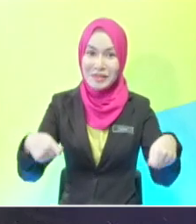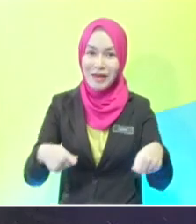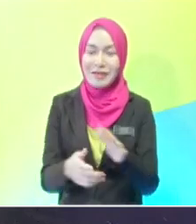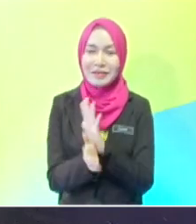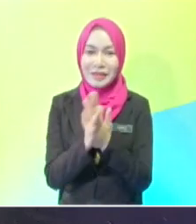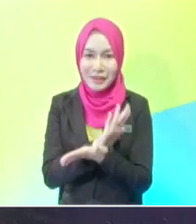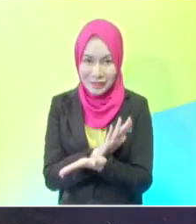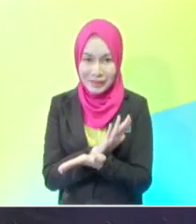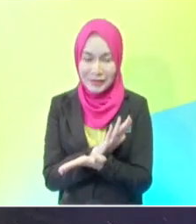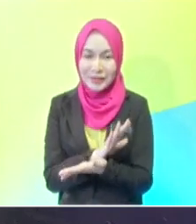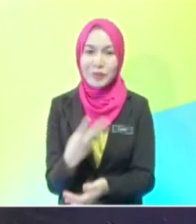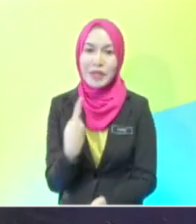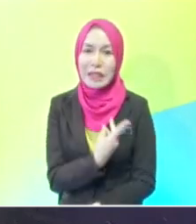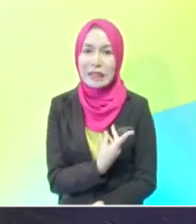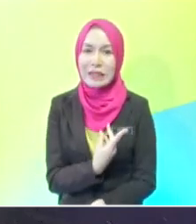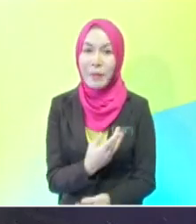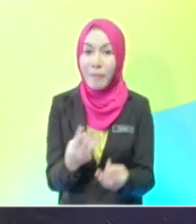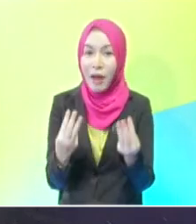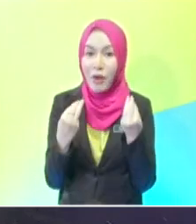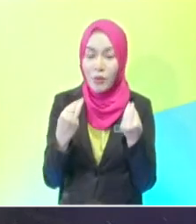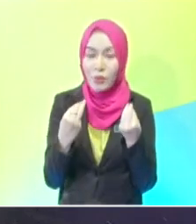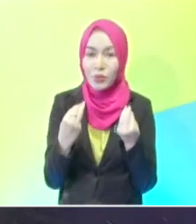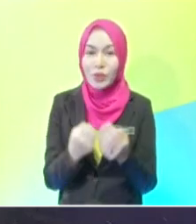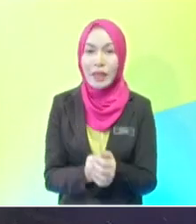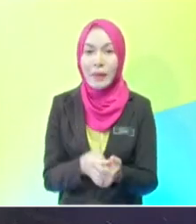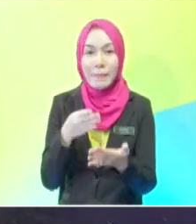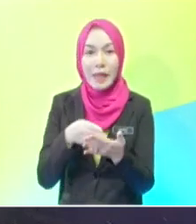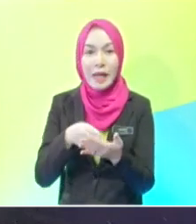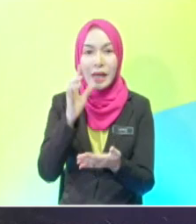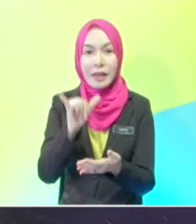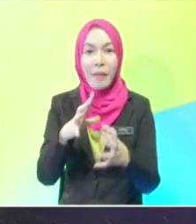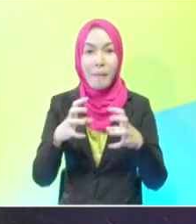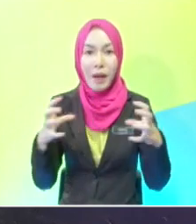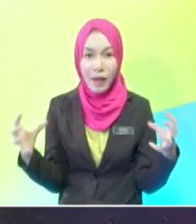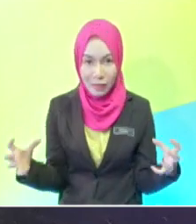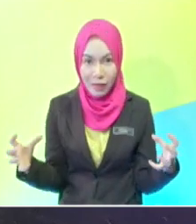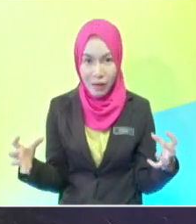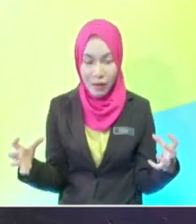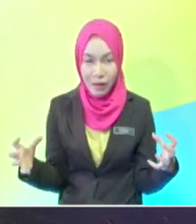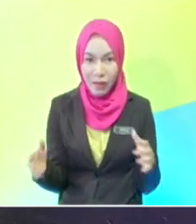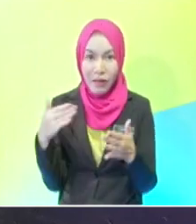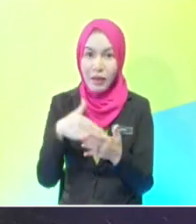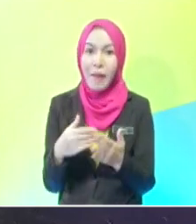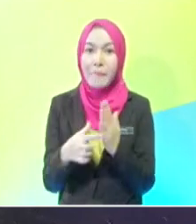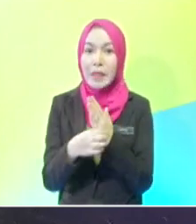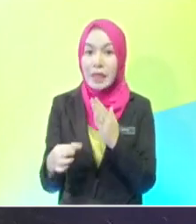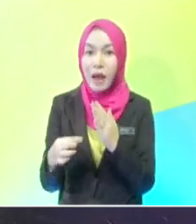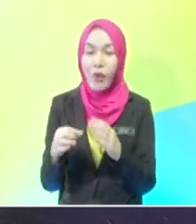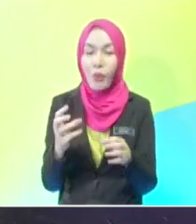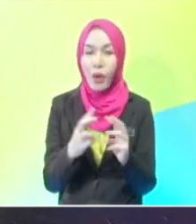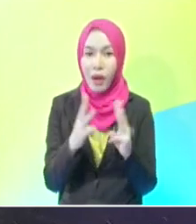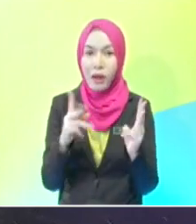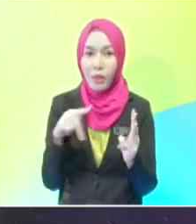dalam quantity yang banyak untuk tampung keperluan kita hari ini dengan keadaan kita kata